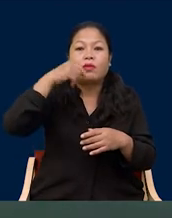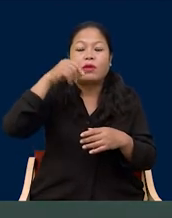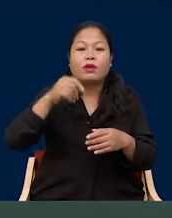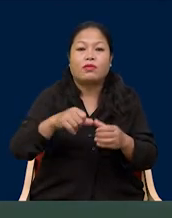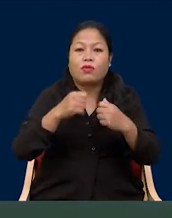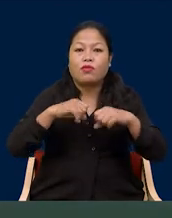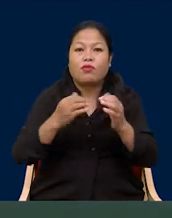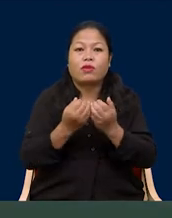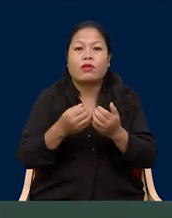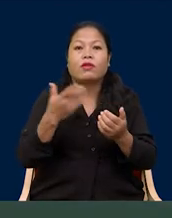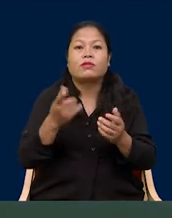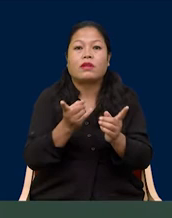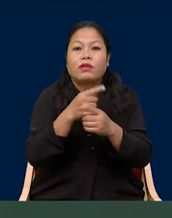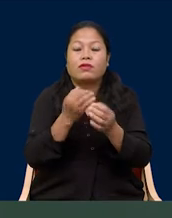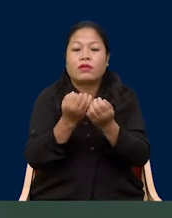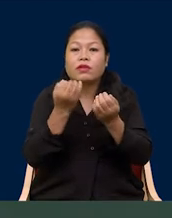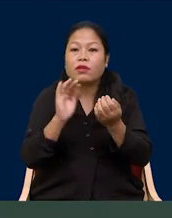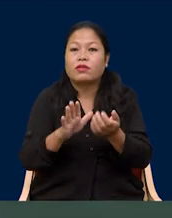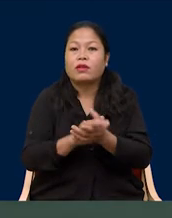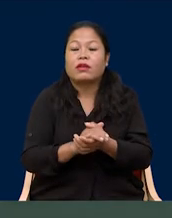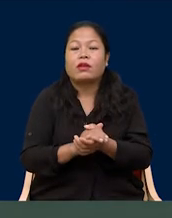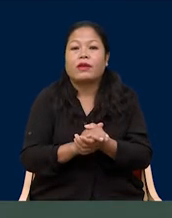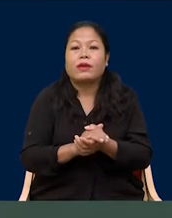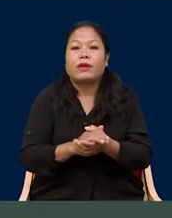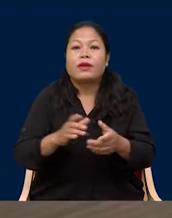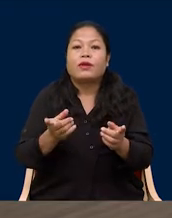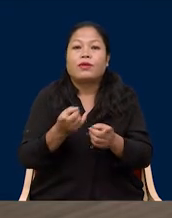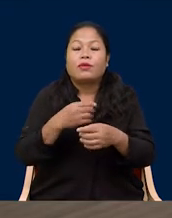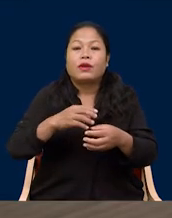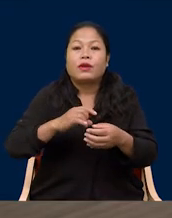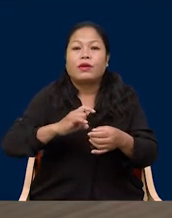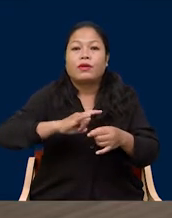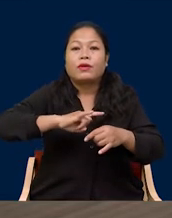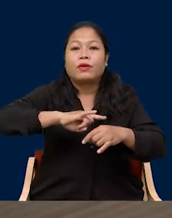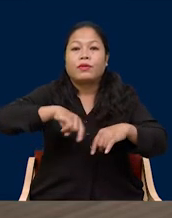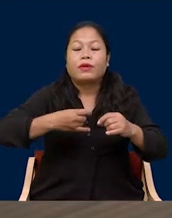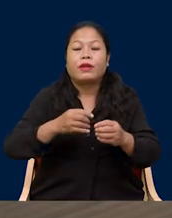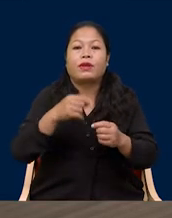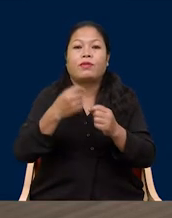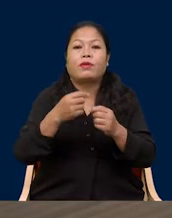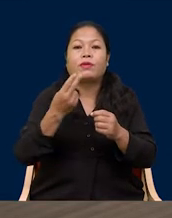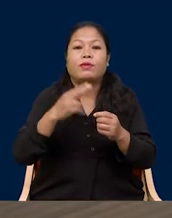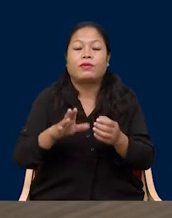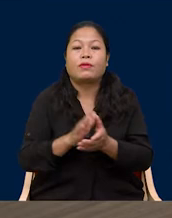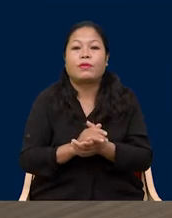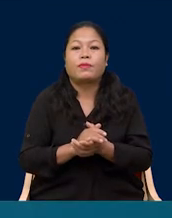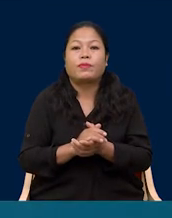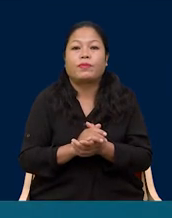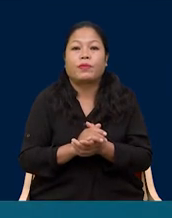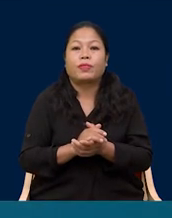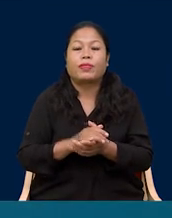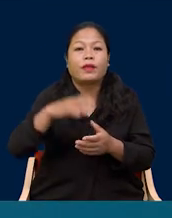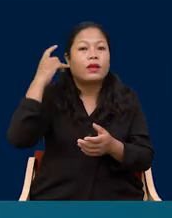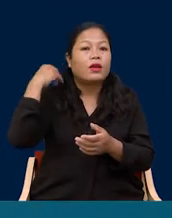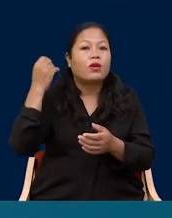कमर्सियल आइटम्सहरू धेरै युज हुने, त्यसलाई कसरी रिप्लेस गर्न सकिन्छ। सो ब्रोकपाजहरूले चाहिँ उहाँहरूले आफ्नो त्यो जुन याक हेयर